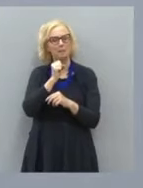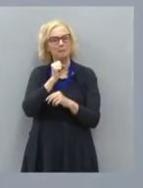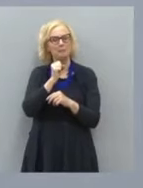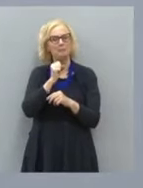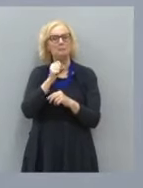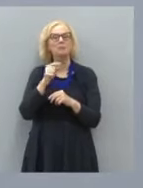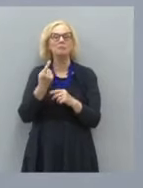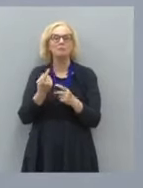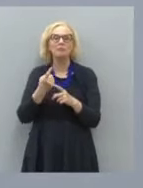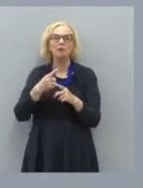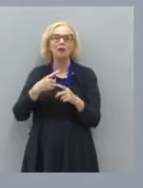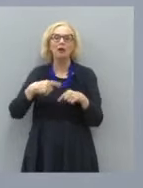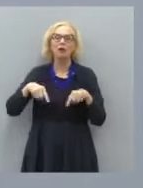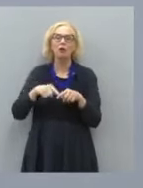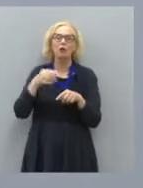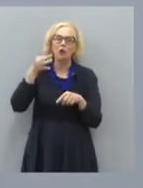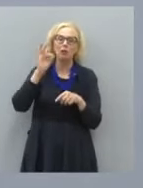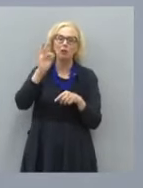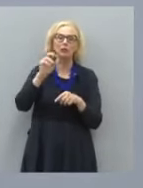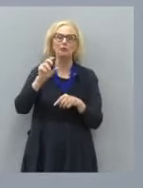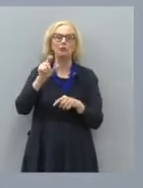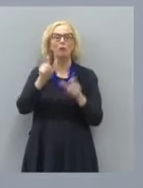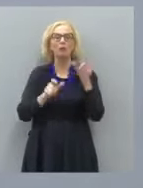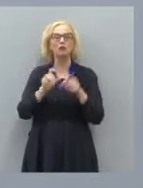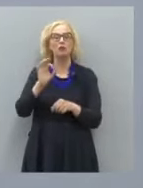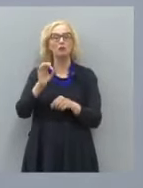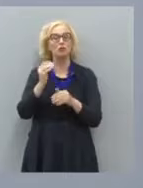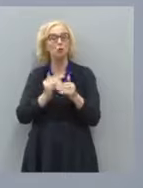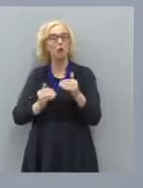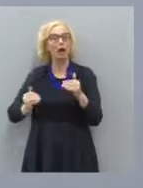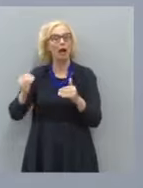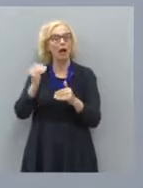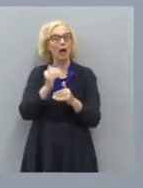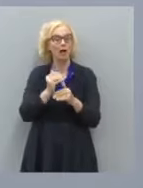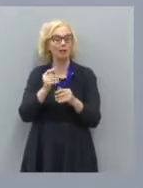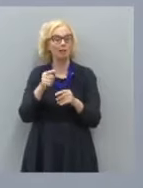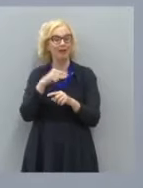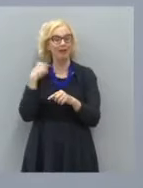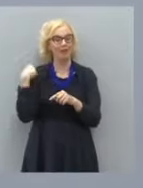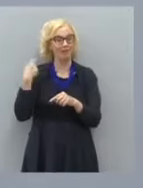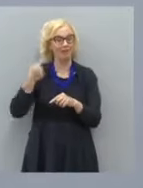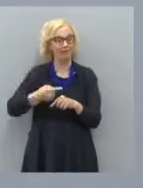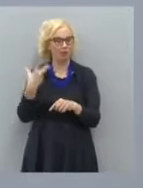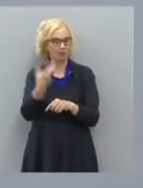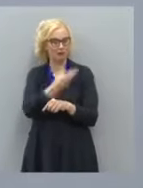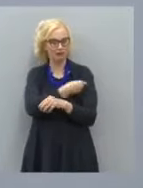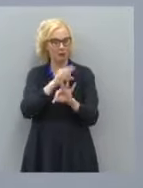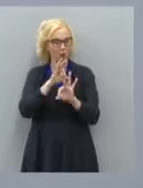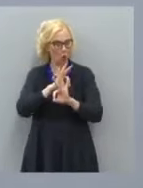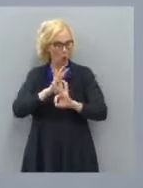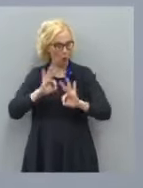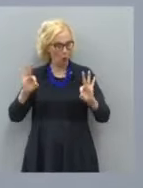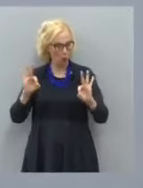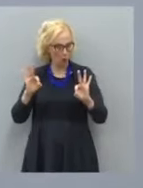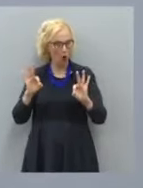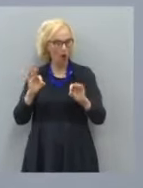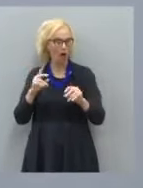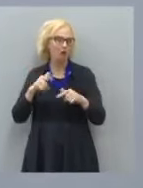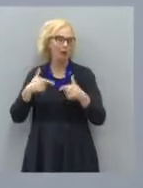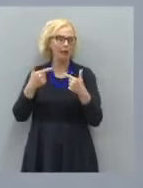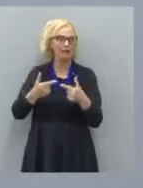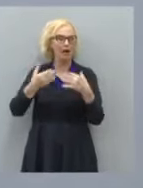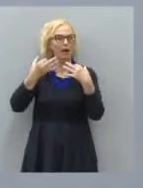convincere tutti gli ultracinquantenni che ancora non si sono vaccinati per scelta loro scelta io dico